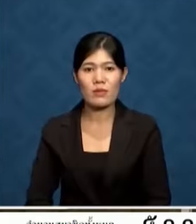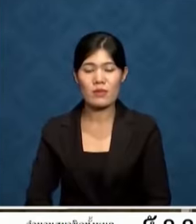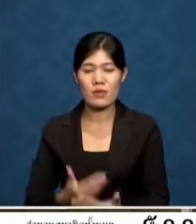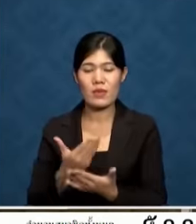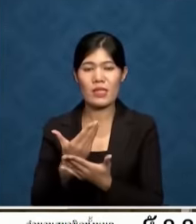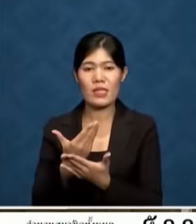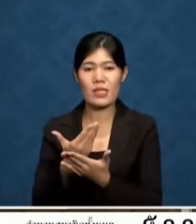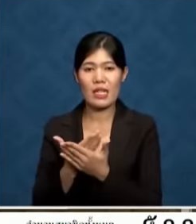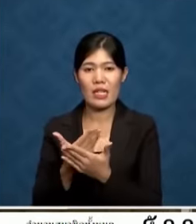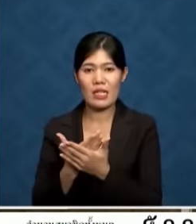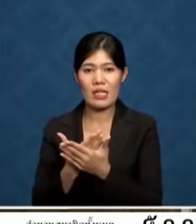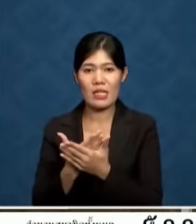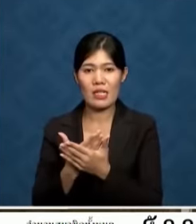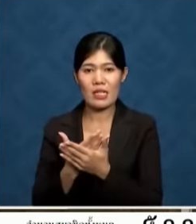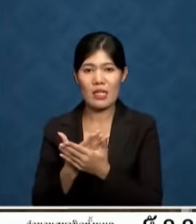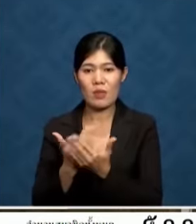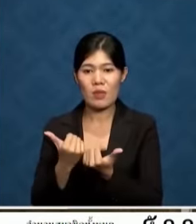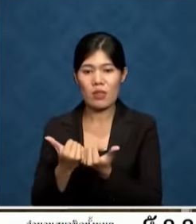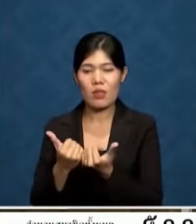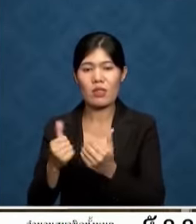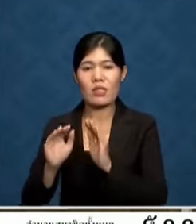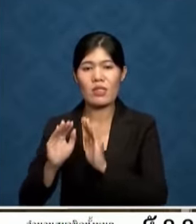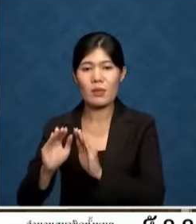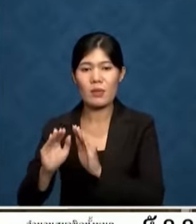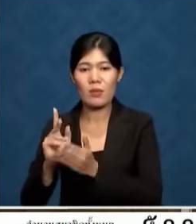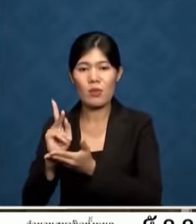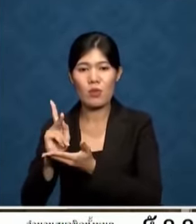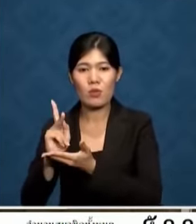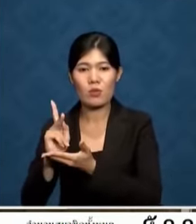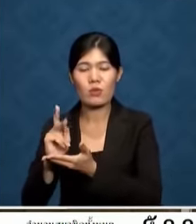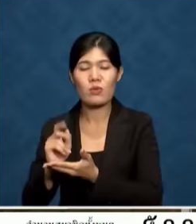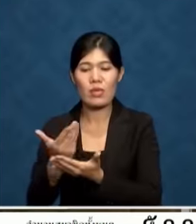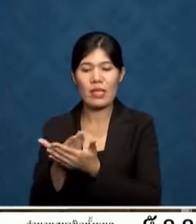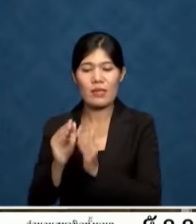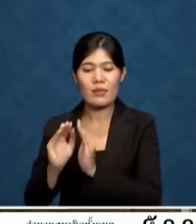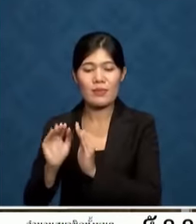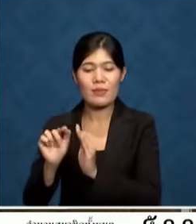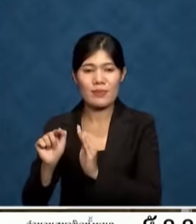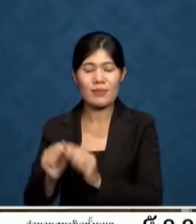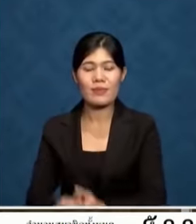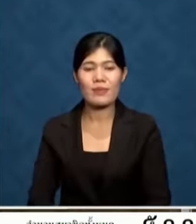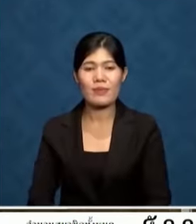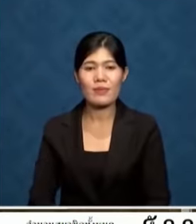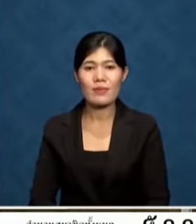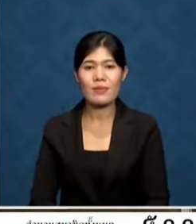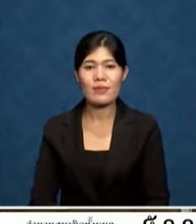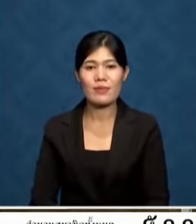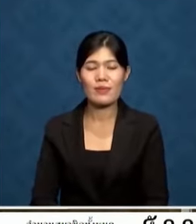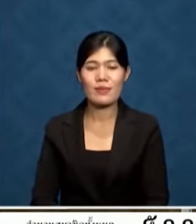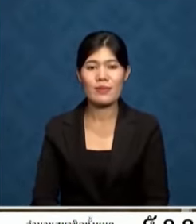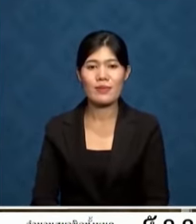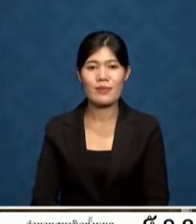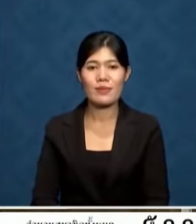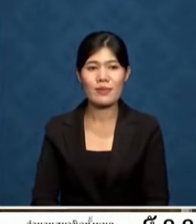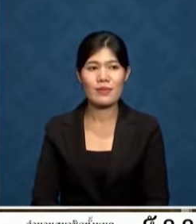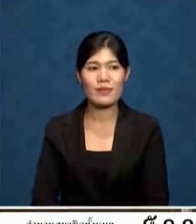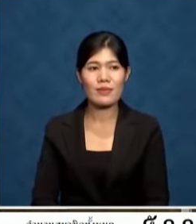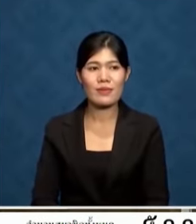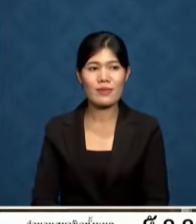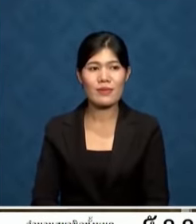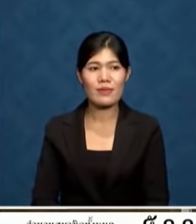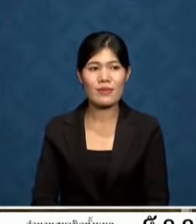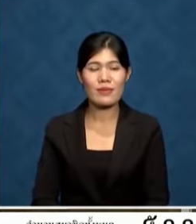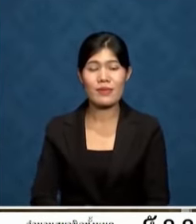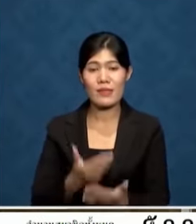ยอดกองทุนการออมแห่งชาติความจริงพวกผมนี่แหละครับเริ่มต้นว่าลงทุนซื้อ